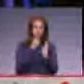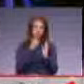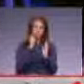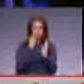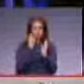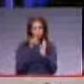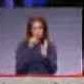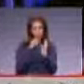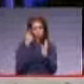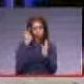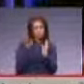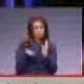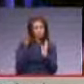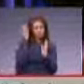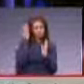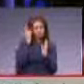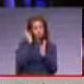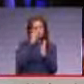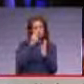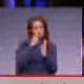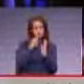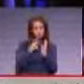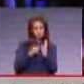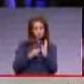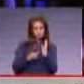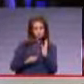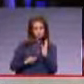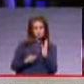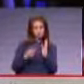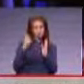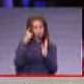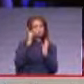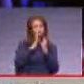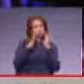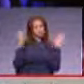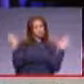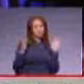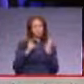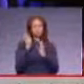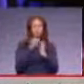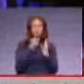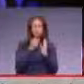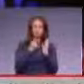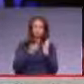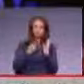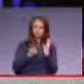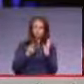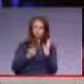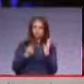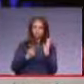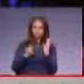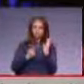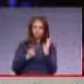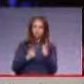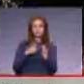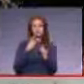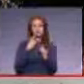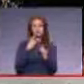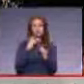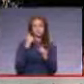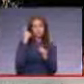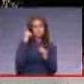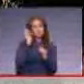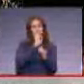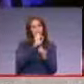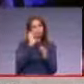ويعني أنا كان حظي كنت محظوظ إن أنا يعني التقيت بيه صغير وسمعت عنه كتير من والدي الله يرحمه، لأن هو كتب له سيناريوهات. لكن